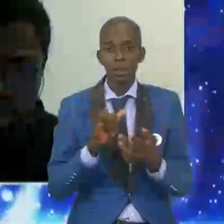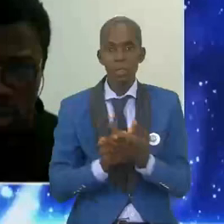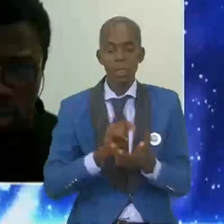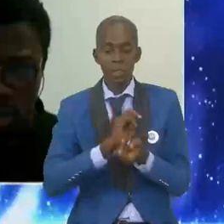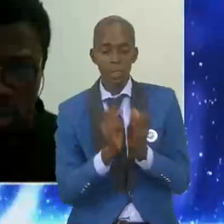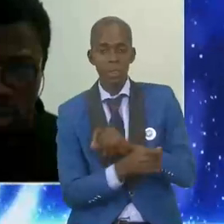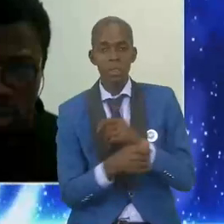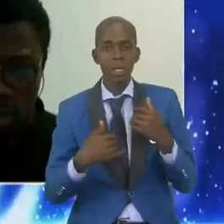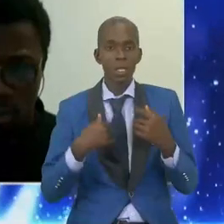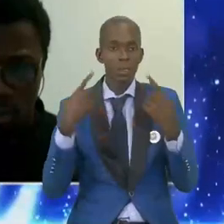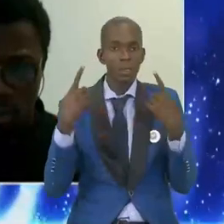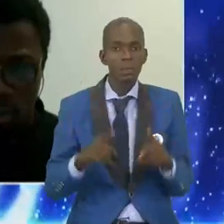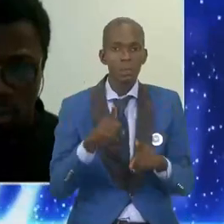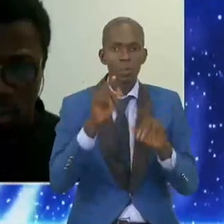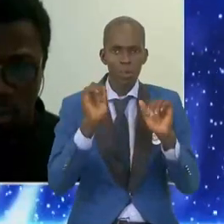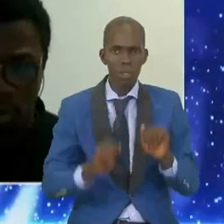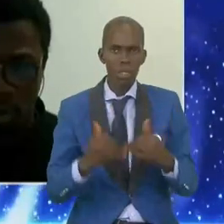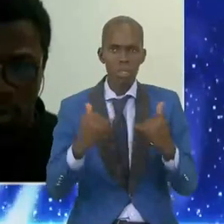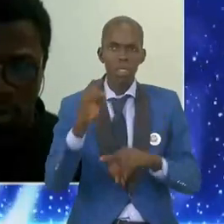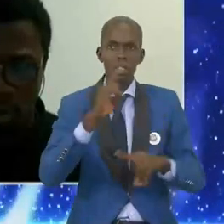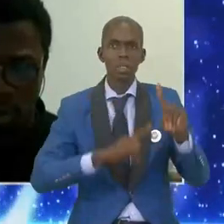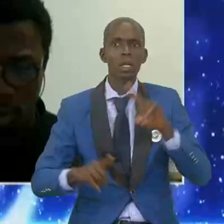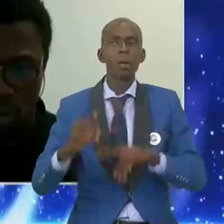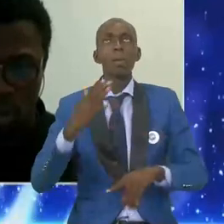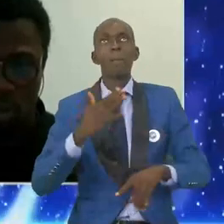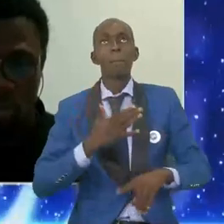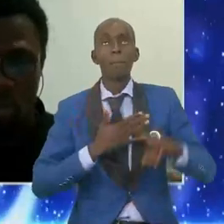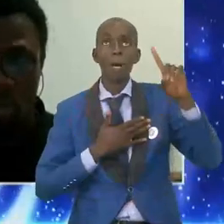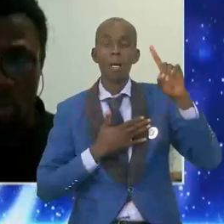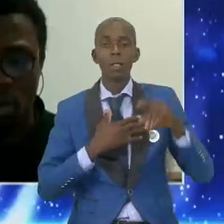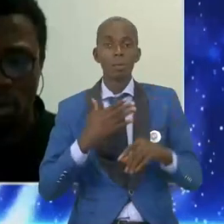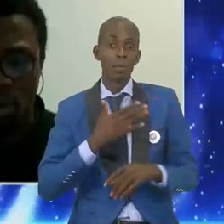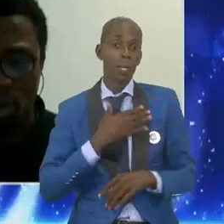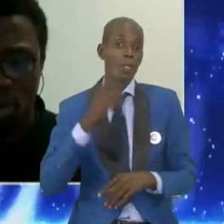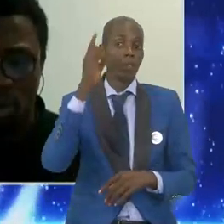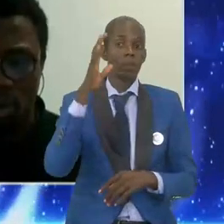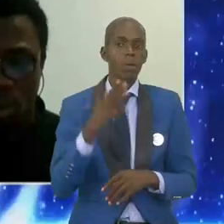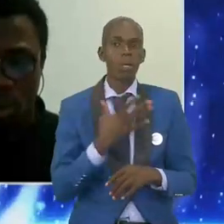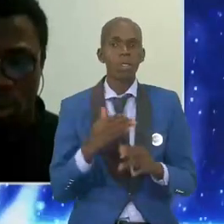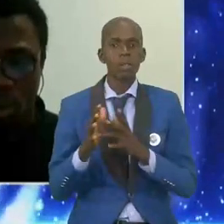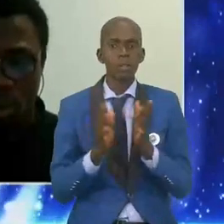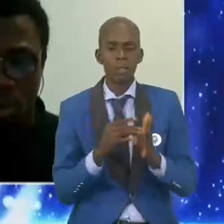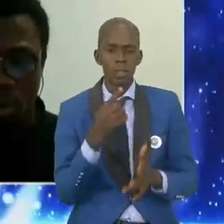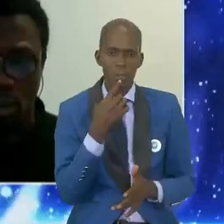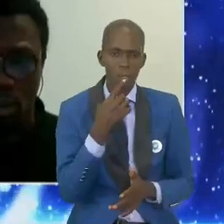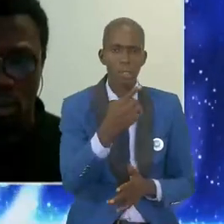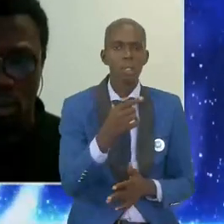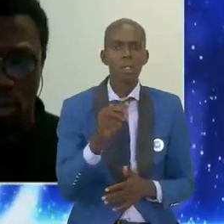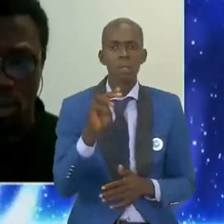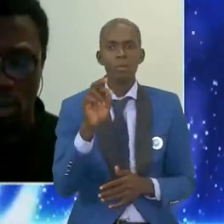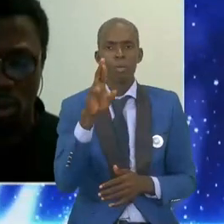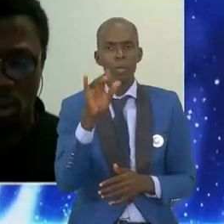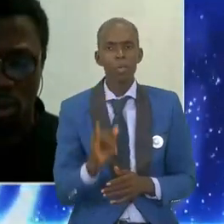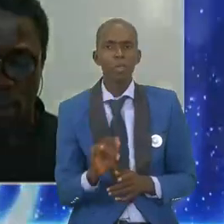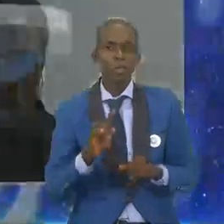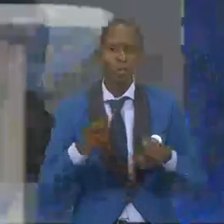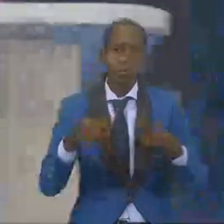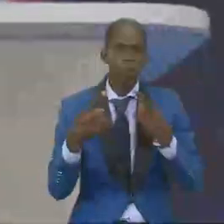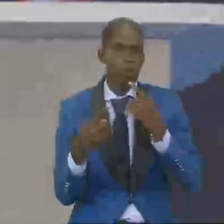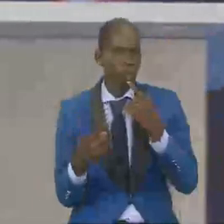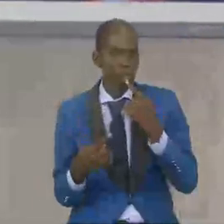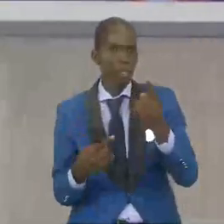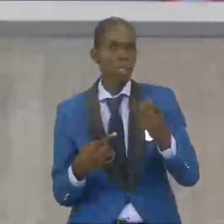lorsque cette transformation a eu lieu, alors tu pourras dire, mon Dieu. Et Jésus a